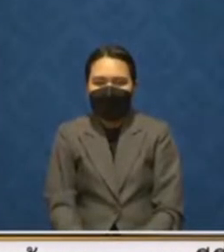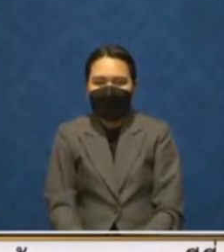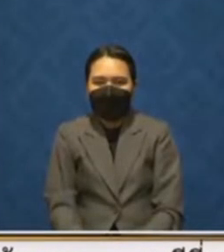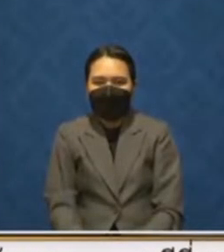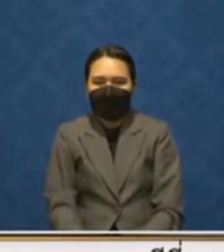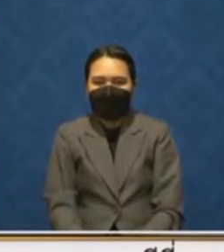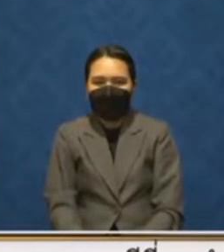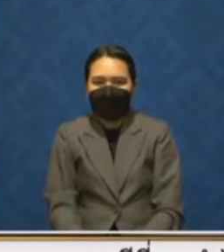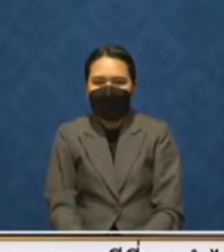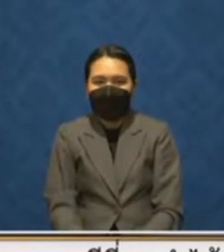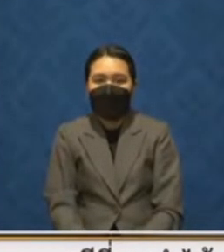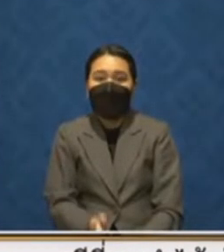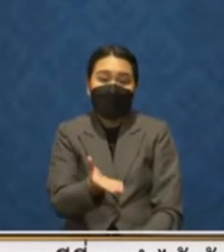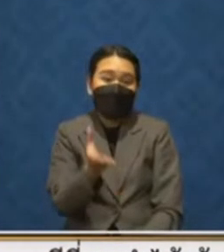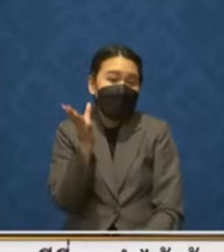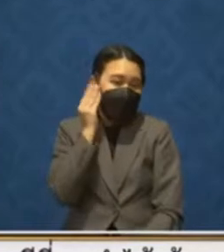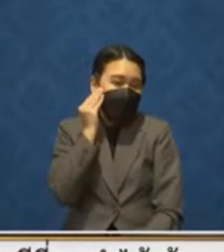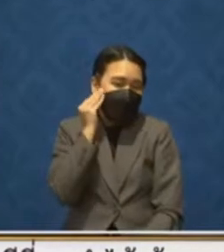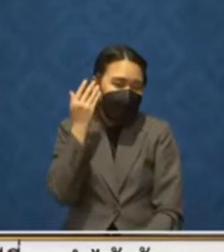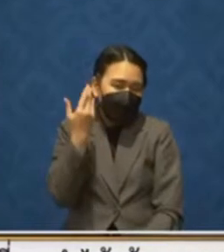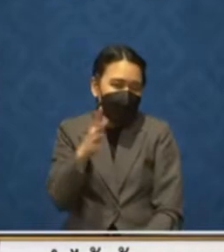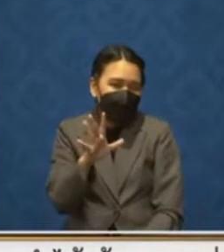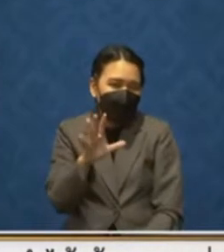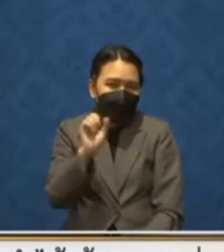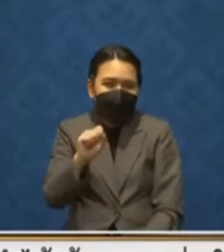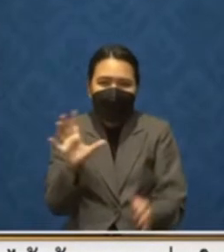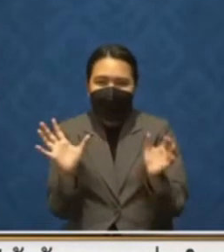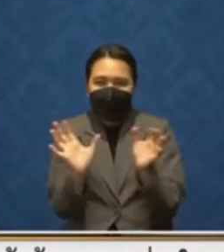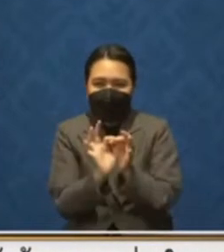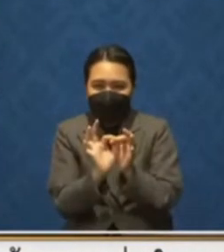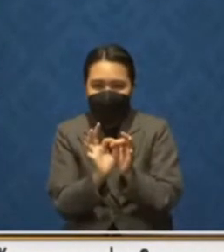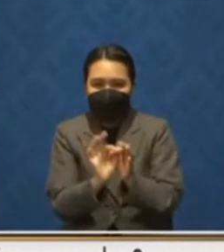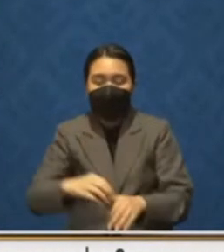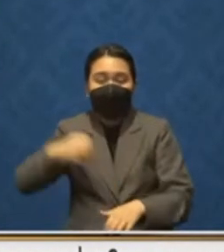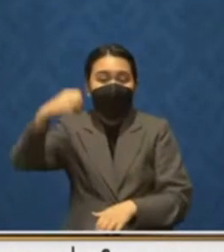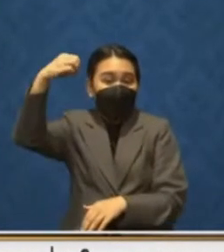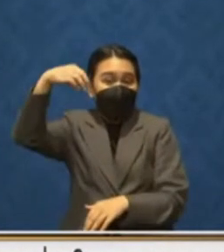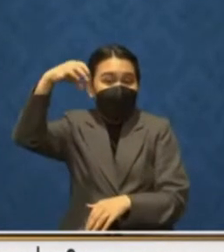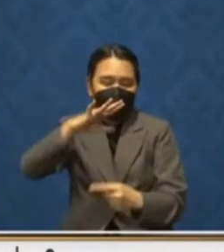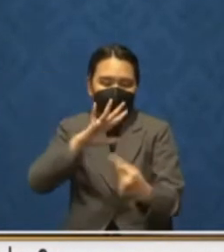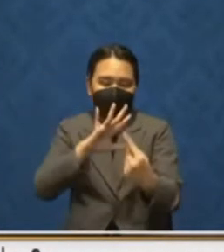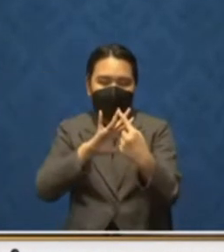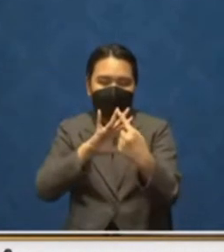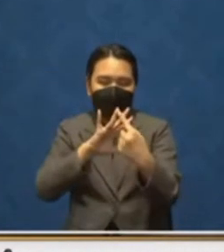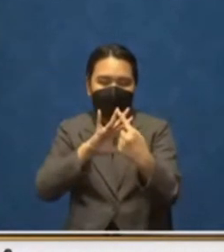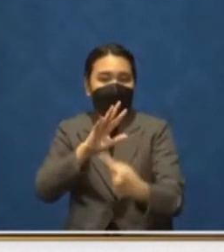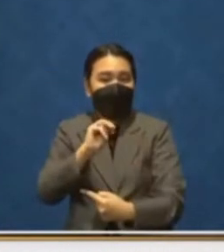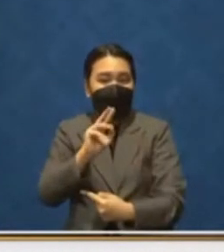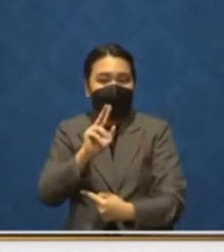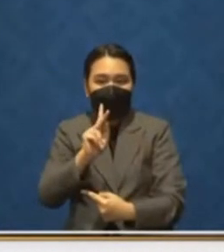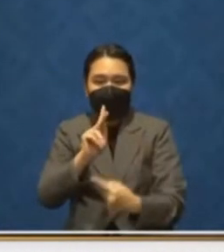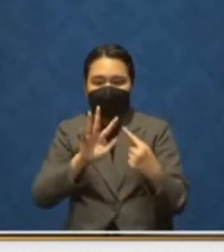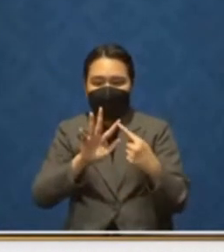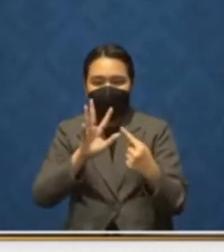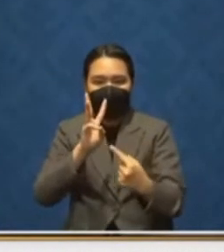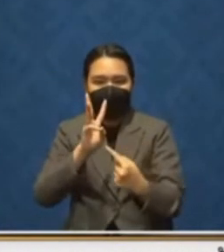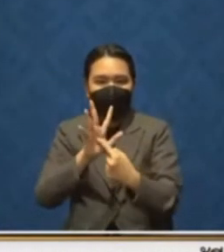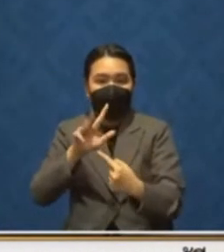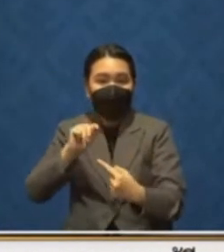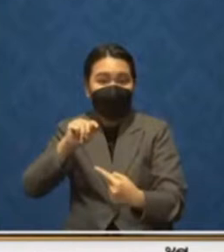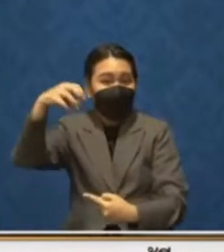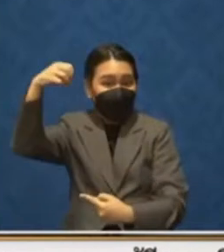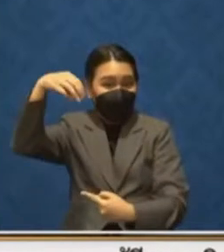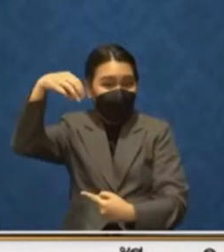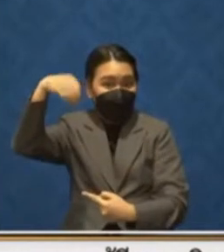ฉันเคยได้ยินเรื่องการให้สัมปทานเมกะวัตต์ไฟฟ้าใช่ไหมครับเพราะไทยเนี่ยมีความคิดว่า